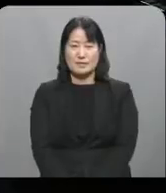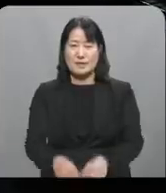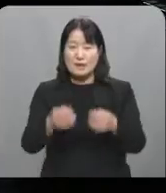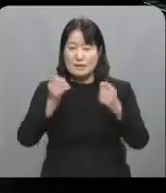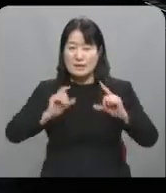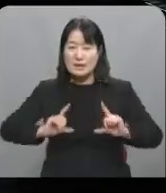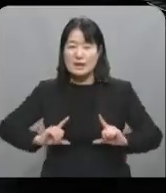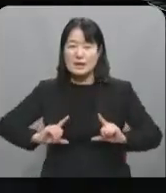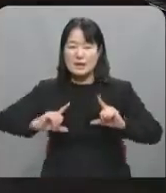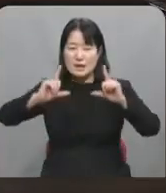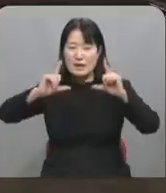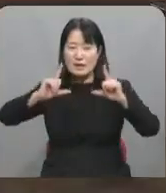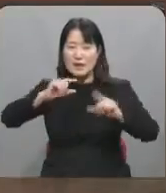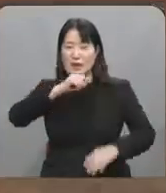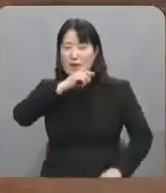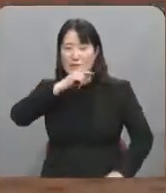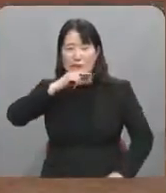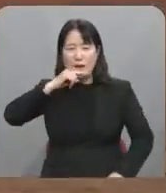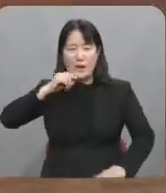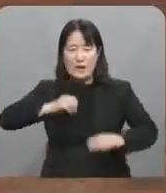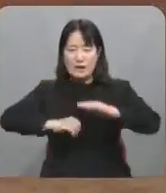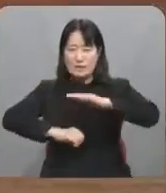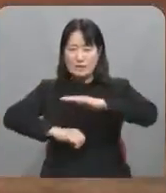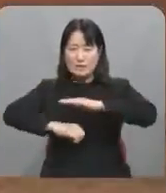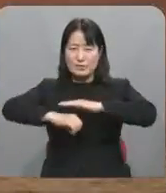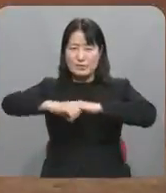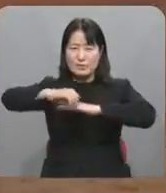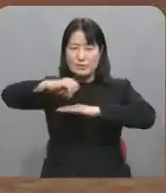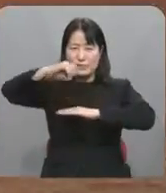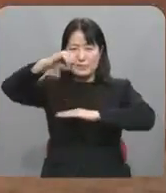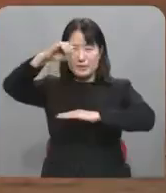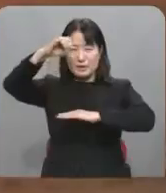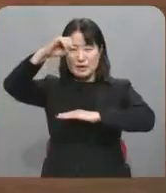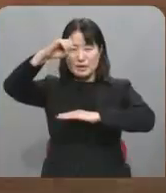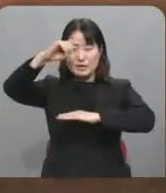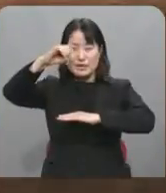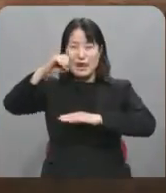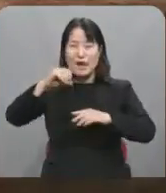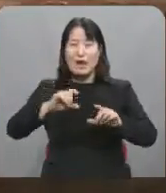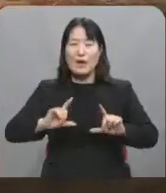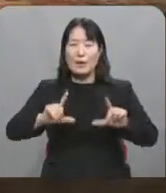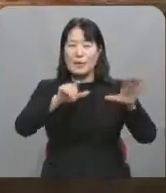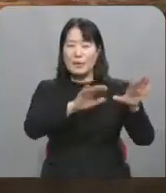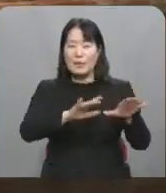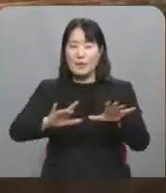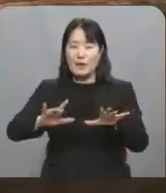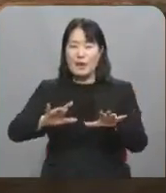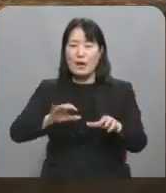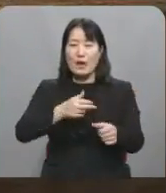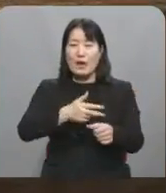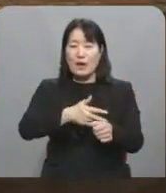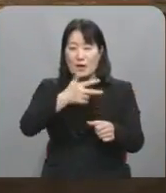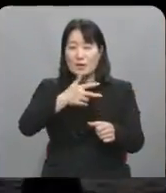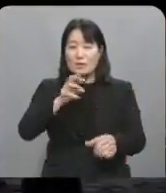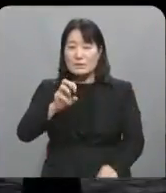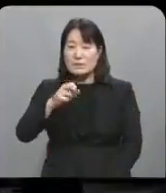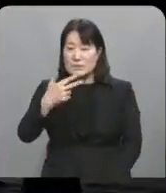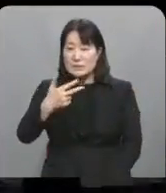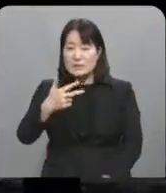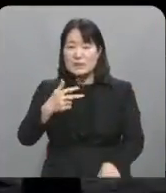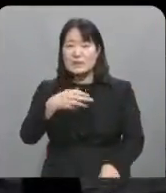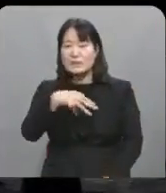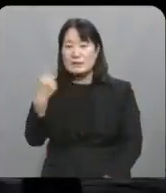새해에도 어김없이 붉은 해가 수평선 위로 떠올랐습니다. 강원 동해안에서 오전 7시 37분